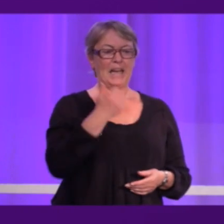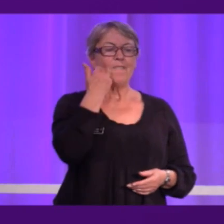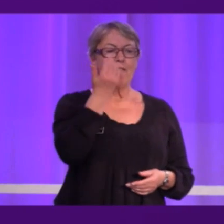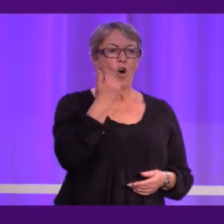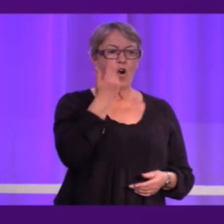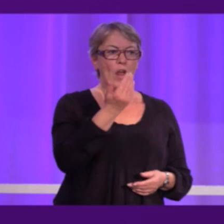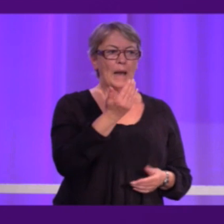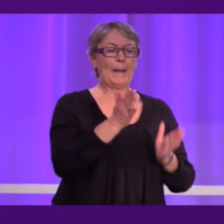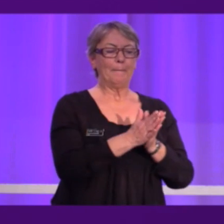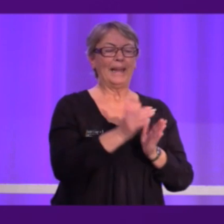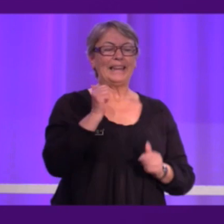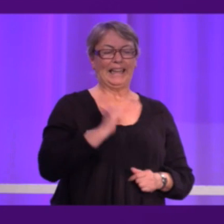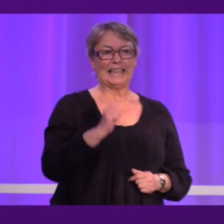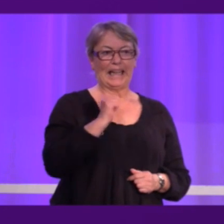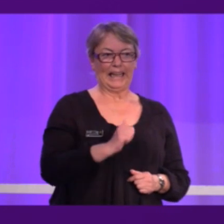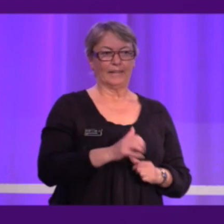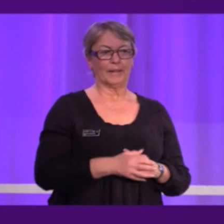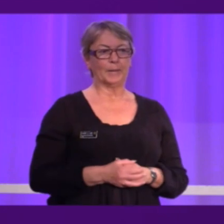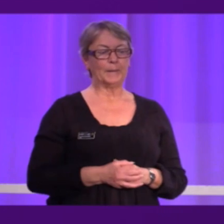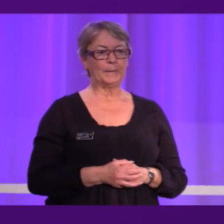med tillgänglighet.